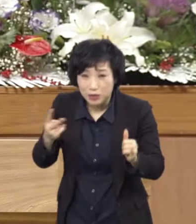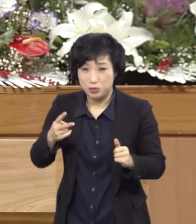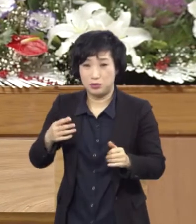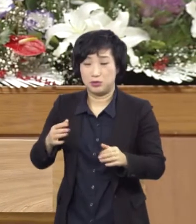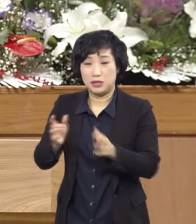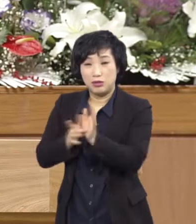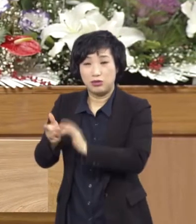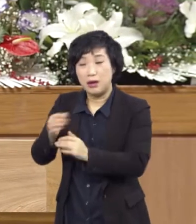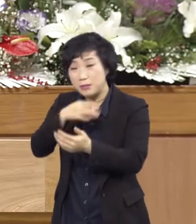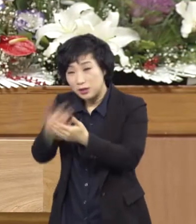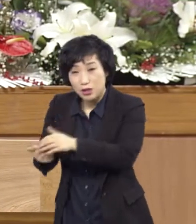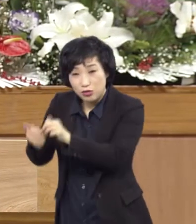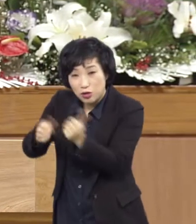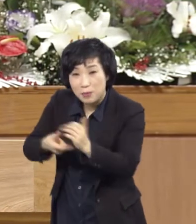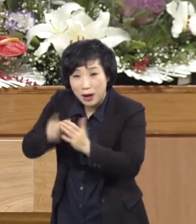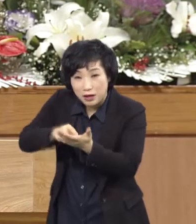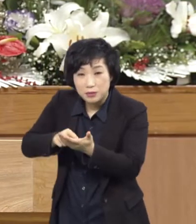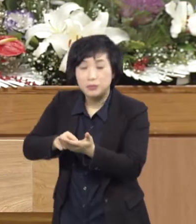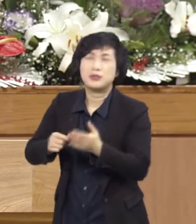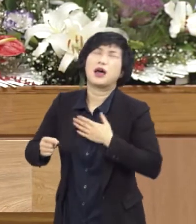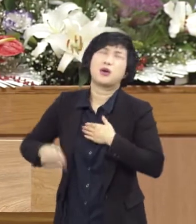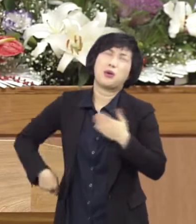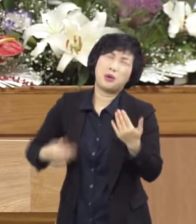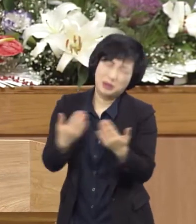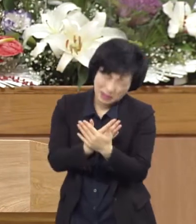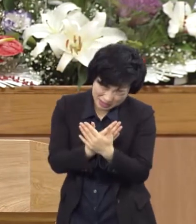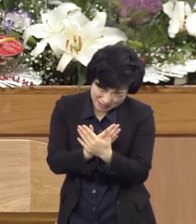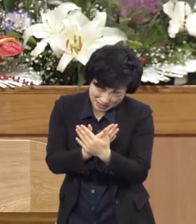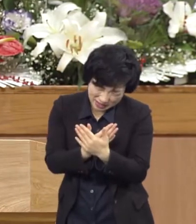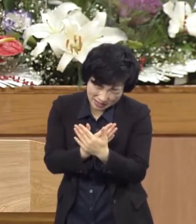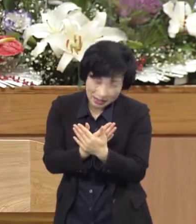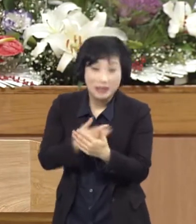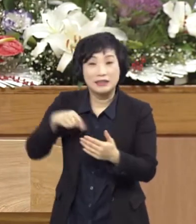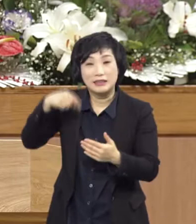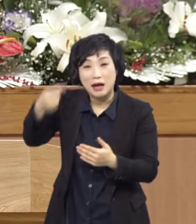그리고 천국 가자, 천국 가자.